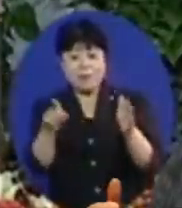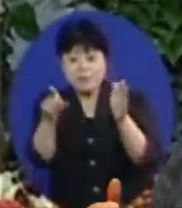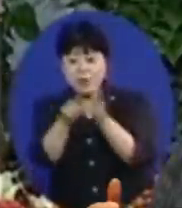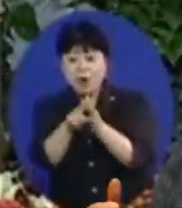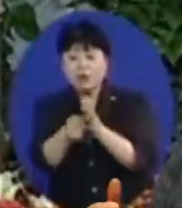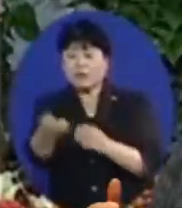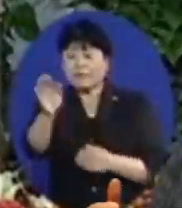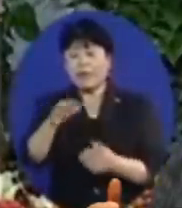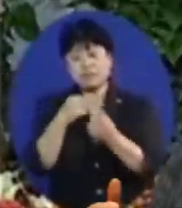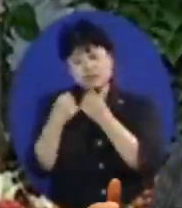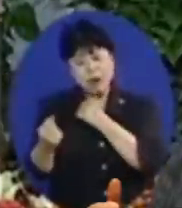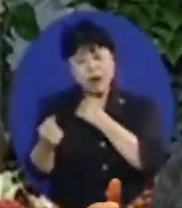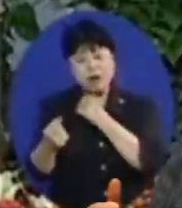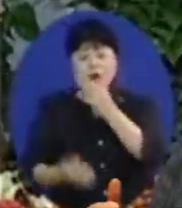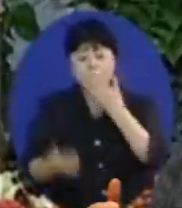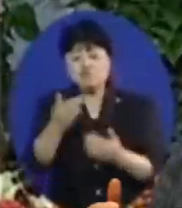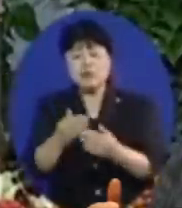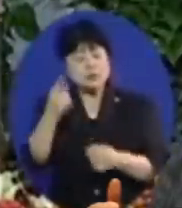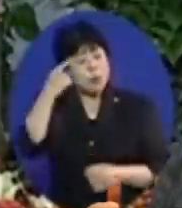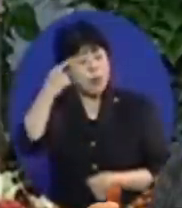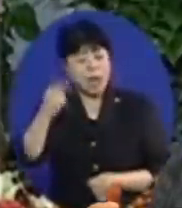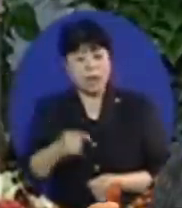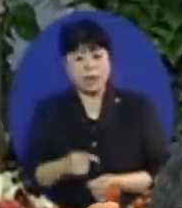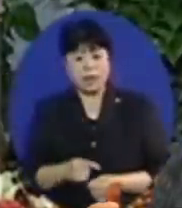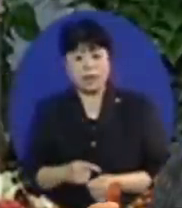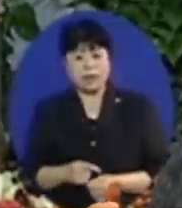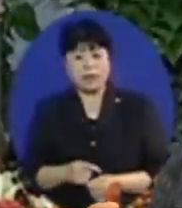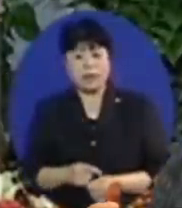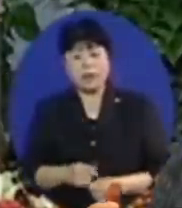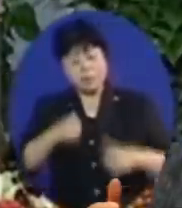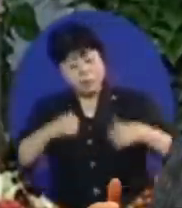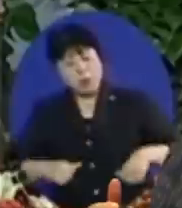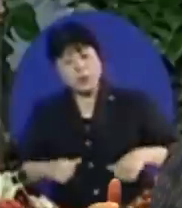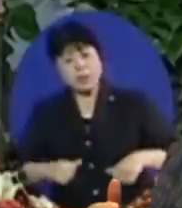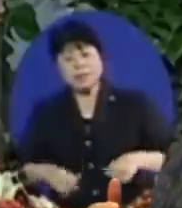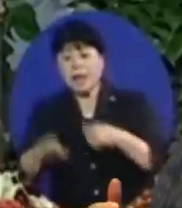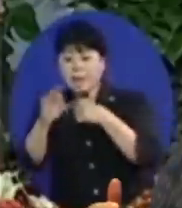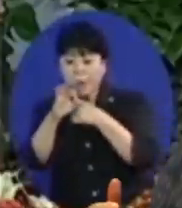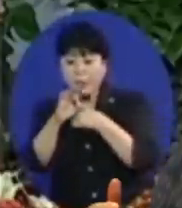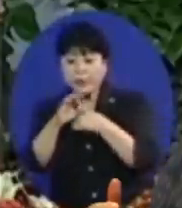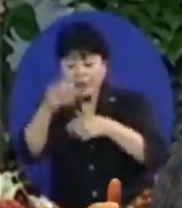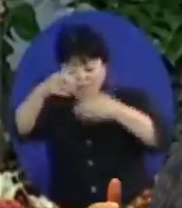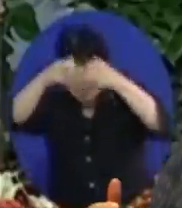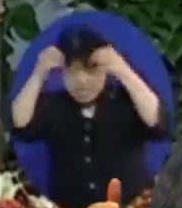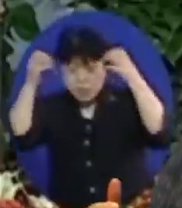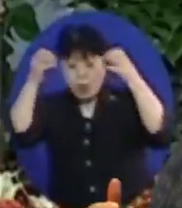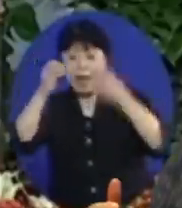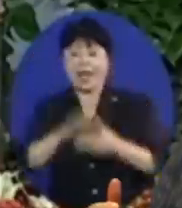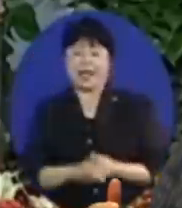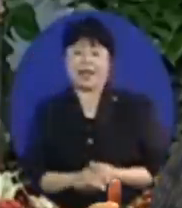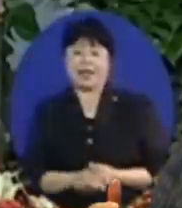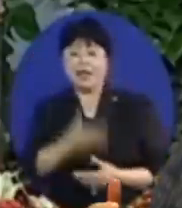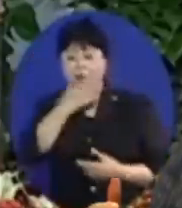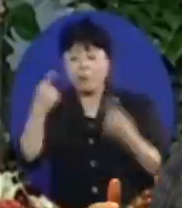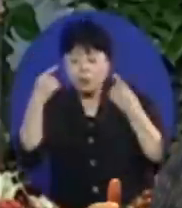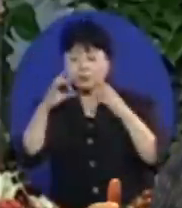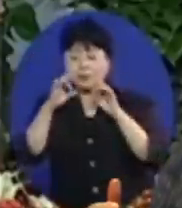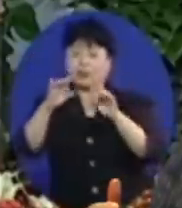믿었는데도 불구하고 왜 불이 났느냐? 손털어 버리고 포기하자고 했으면 인도의 복음